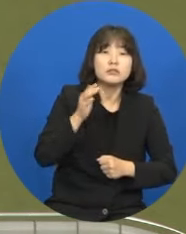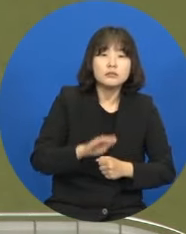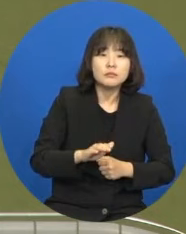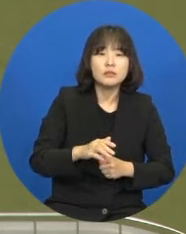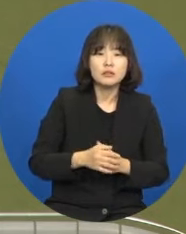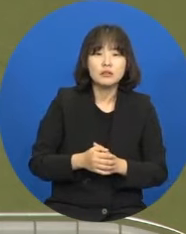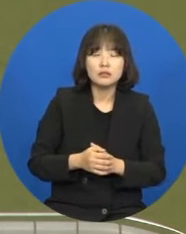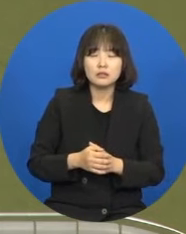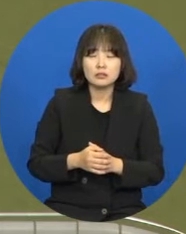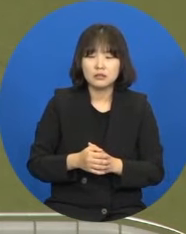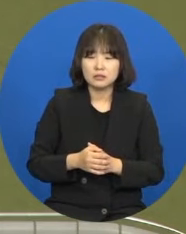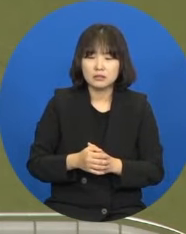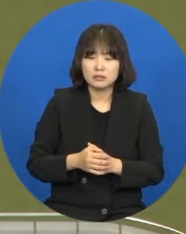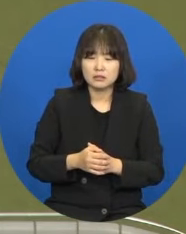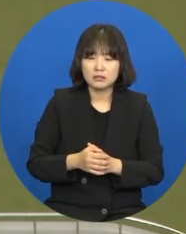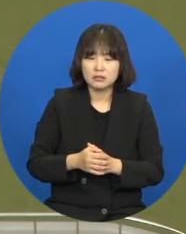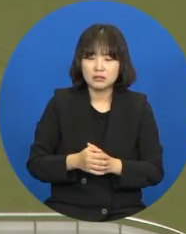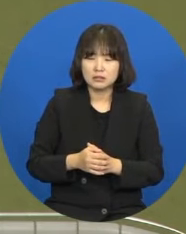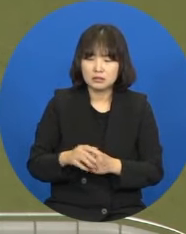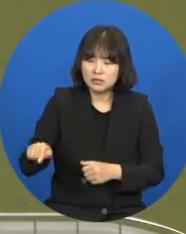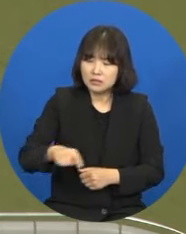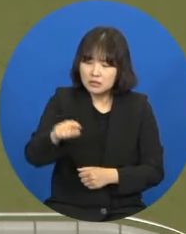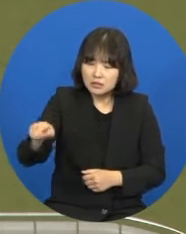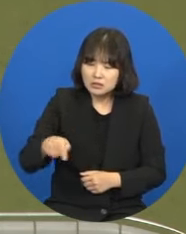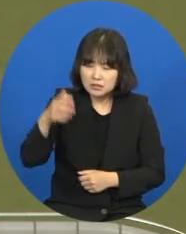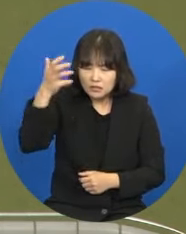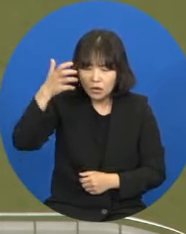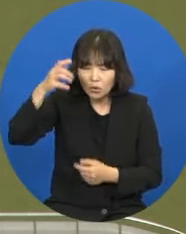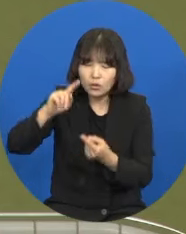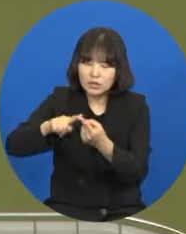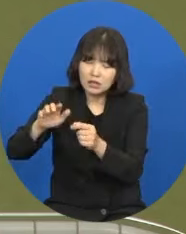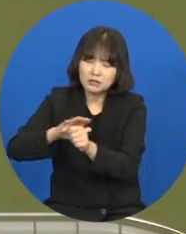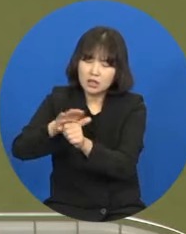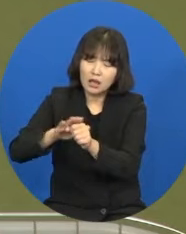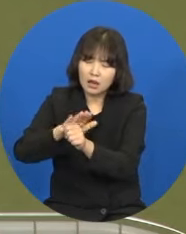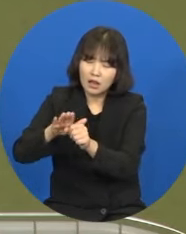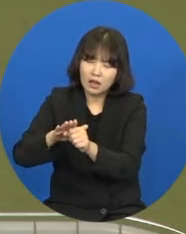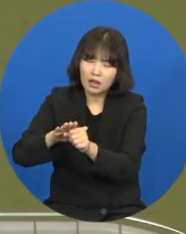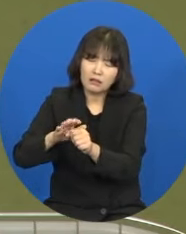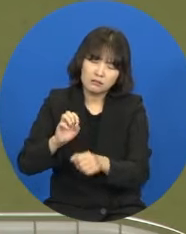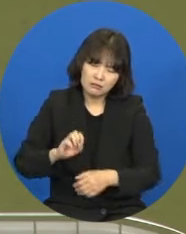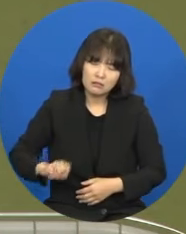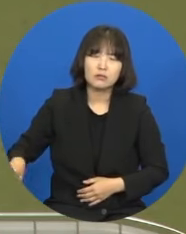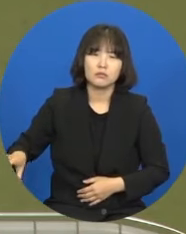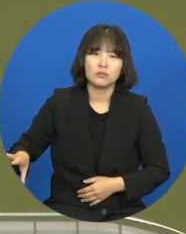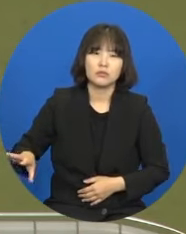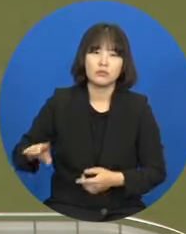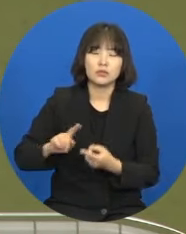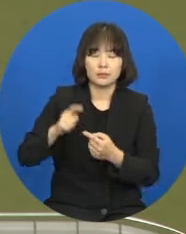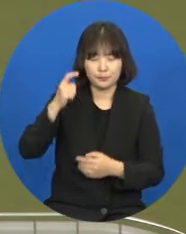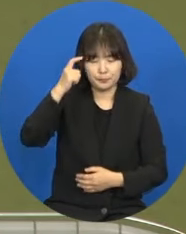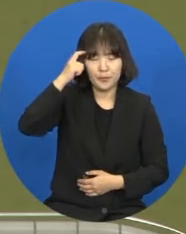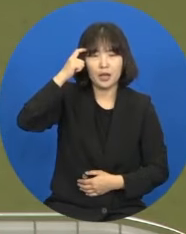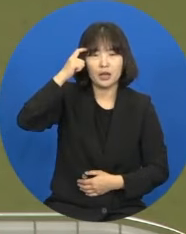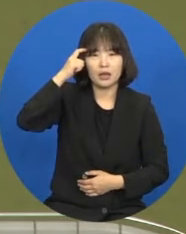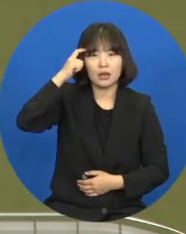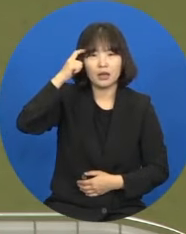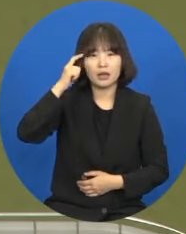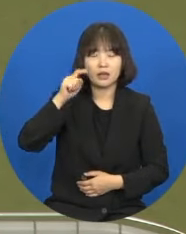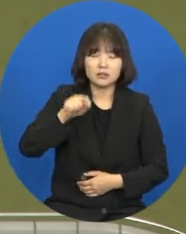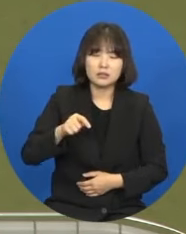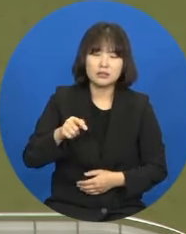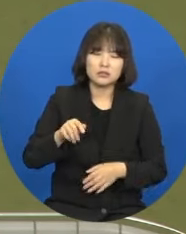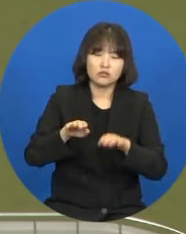지켜냈어 대한 사랑을 잃어버린게 아닌가 그걸 깨닫고 그 균형을 하나님 허락해